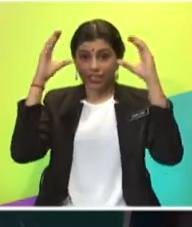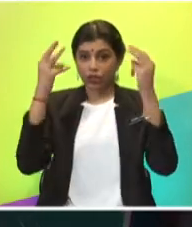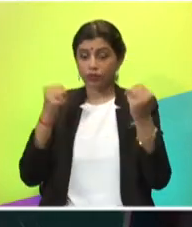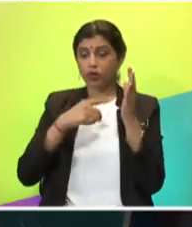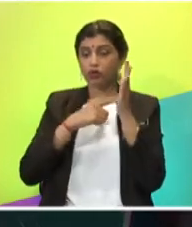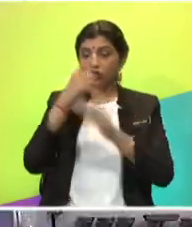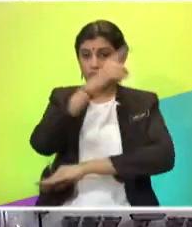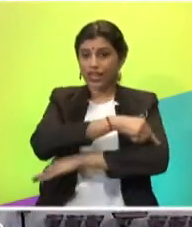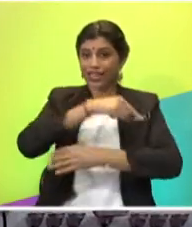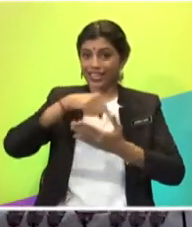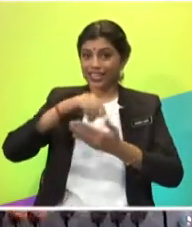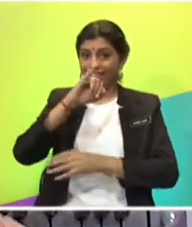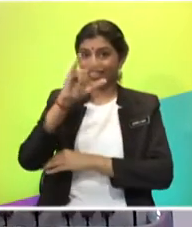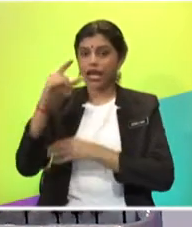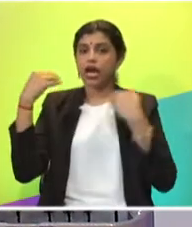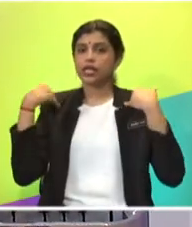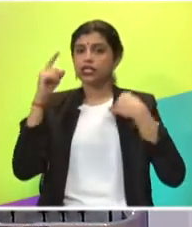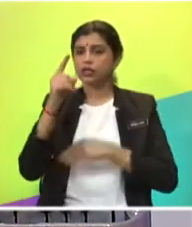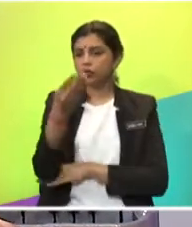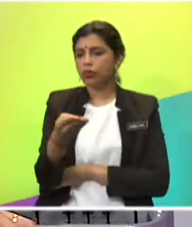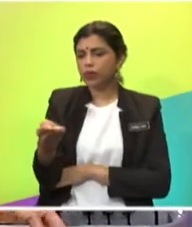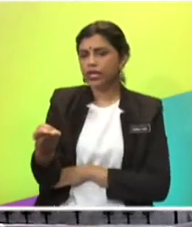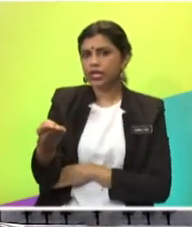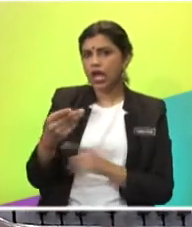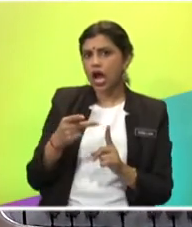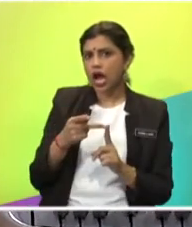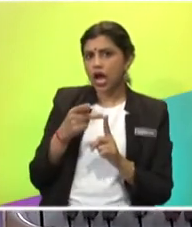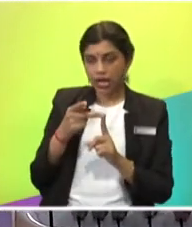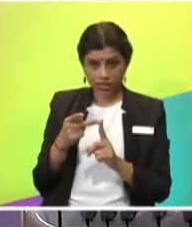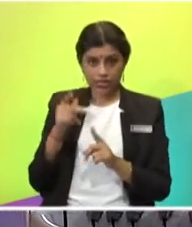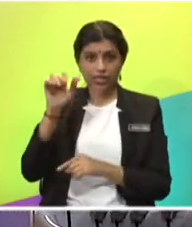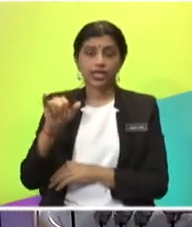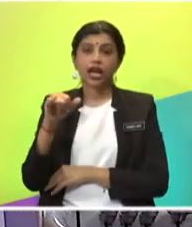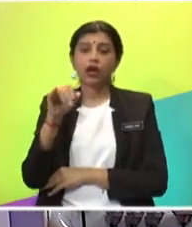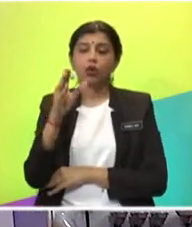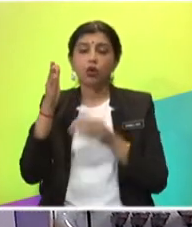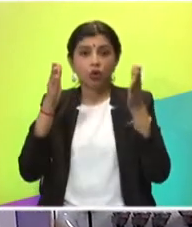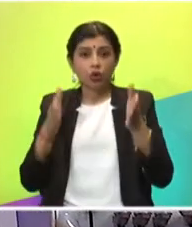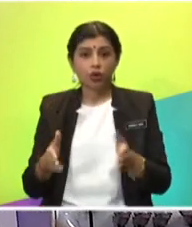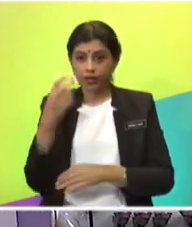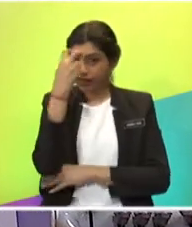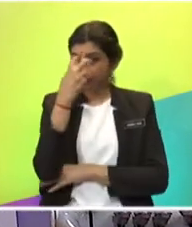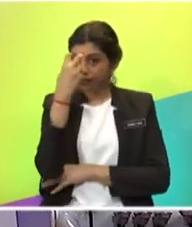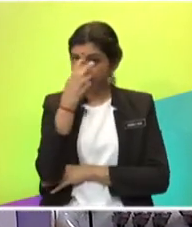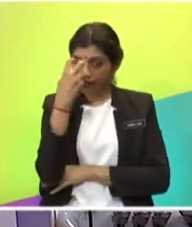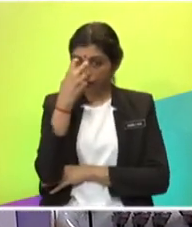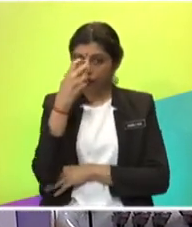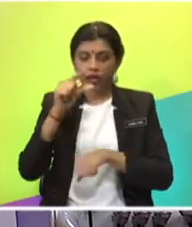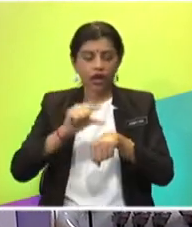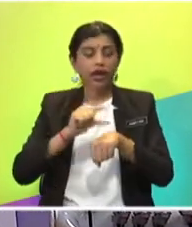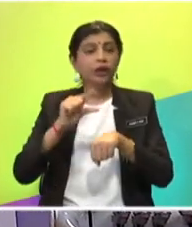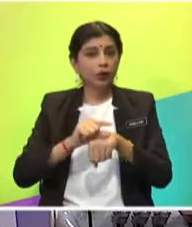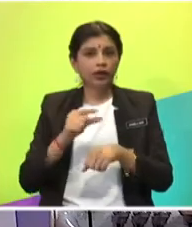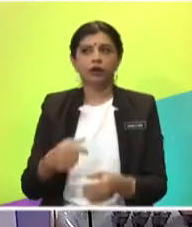ini ialah ada satu peralatan khas. Okay. Yang kita gunakan bagi individu masalah penglihatan guna